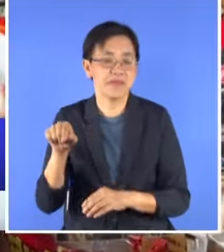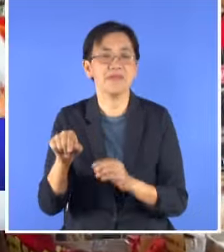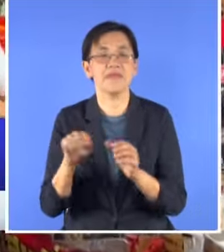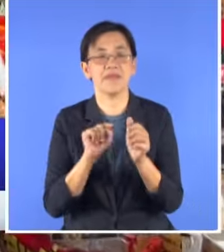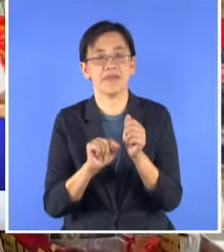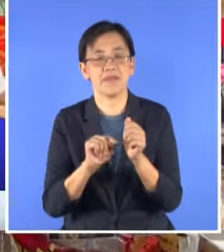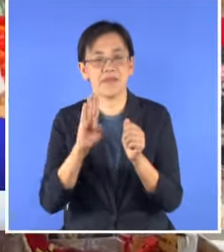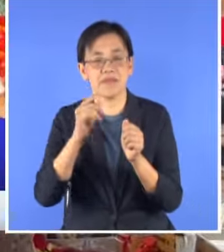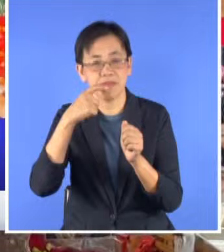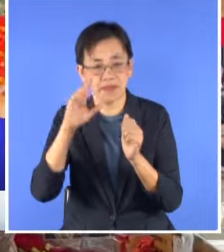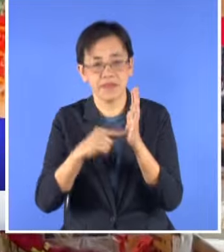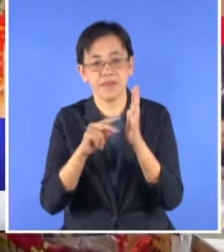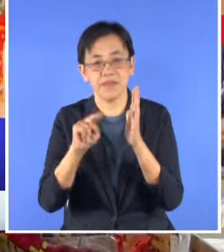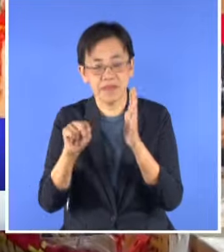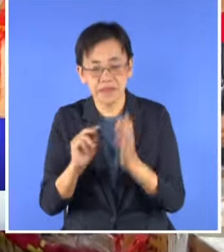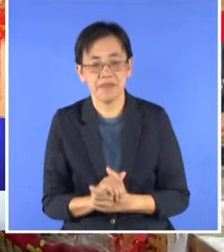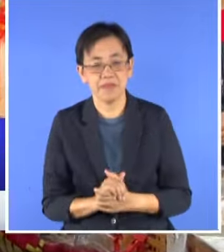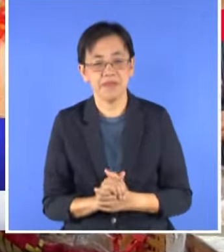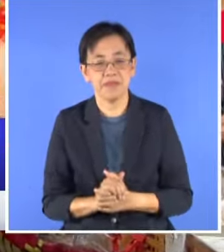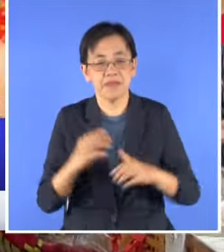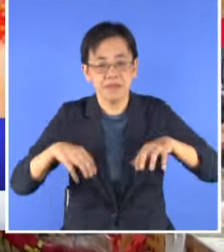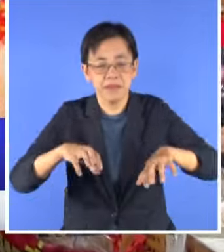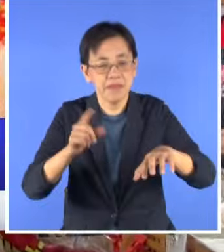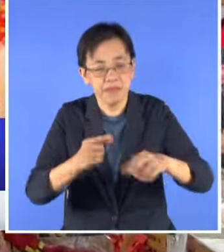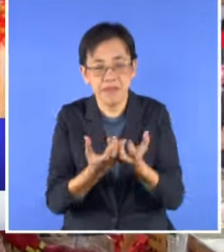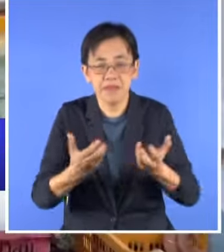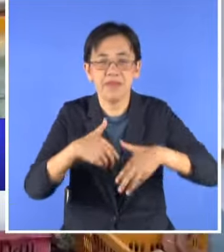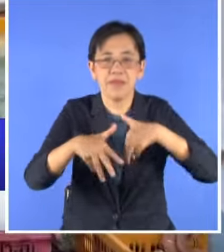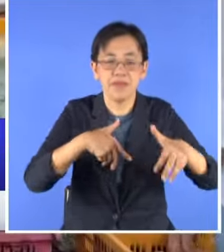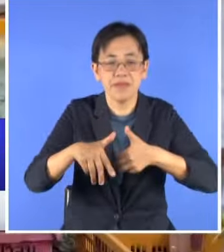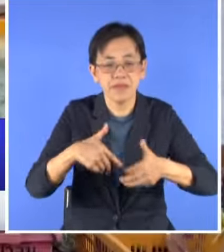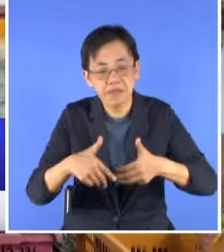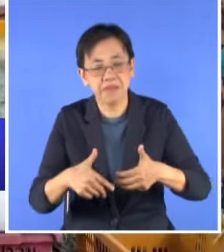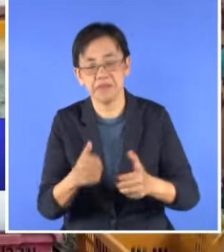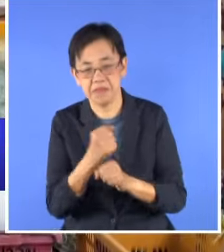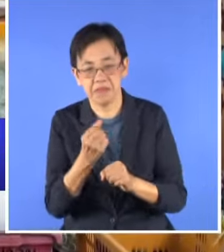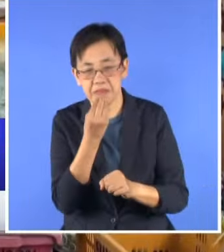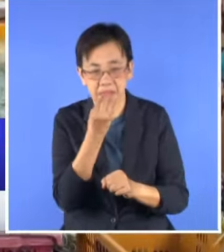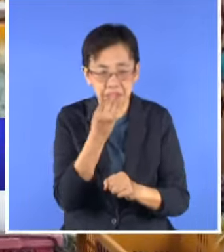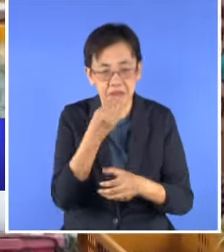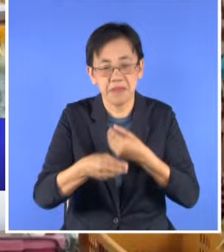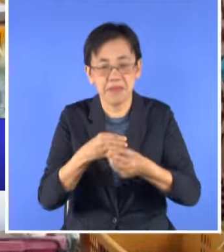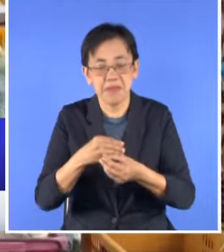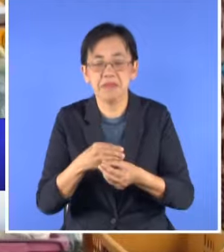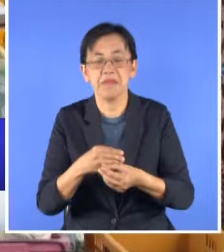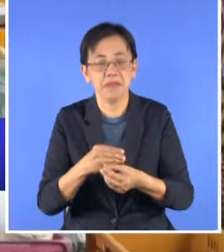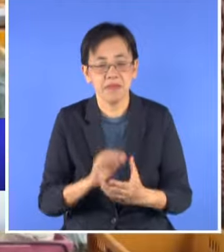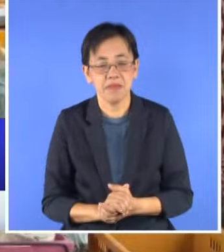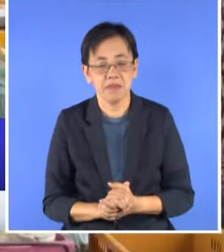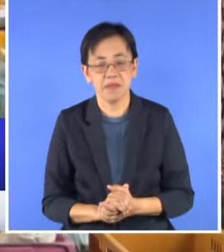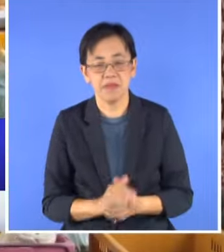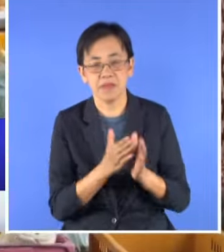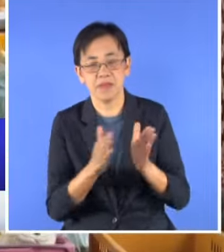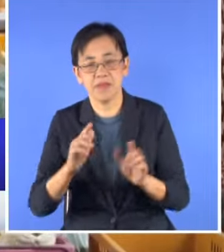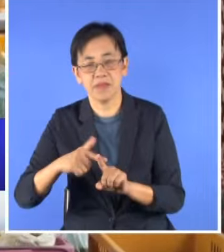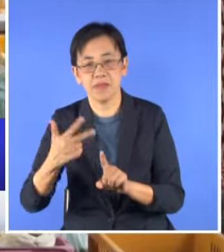ำเภอบางใหญ่จังหวัดนนทบุรีงานที่ว่านี้เขาเพื่อผลักดันผลิตผลท้องถิ่นสู่เมนูระดับโลกเนี่ยงานมีตั้งแต่วันที่22มีนาคมถึง31มีนาคมเ